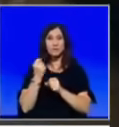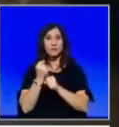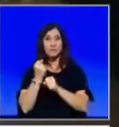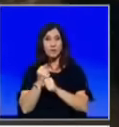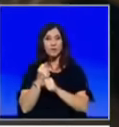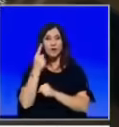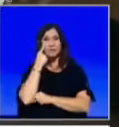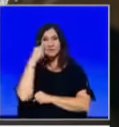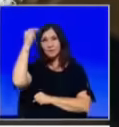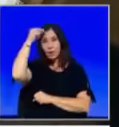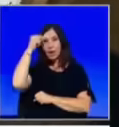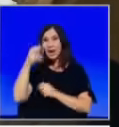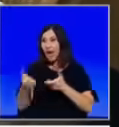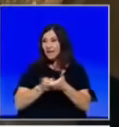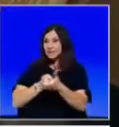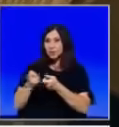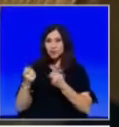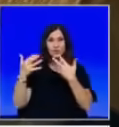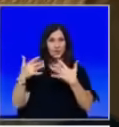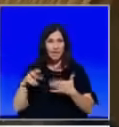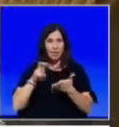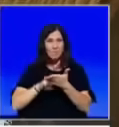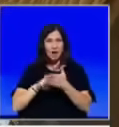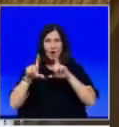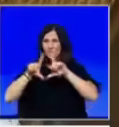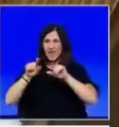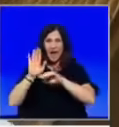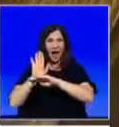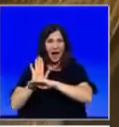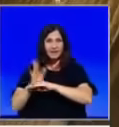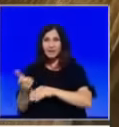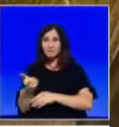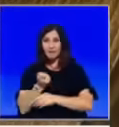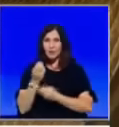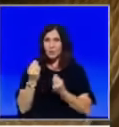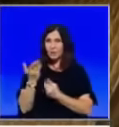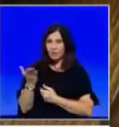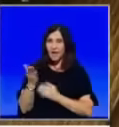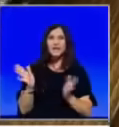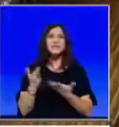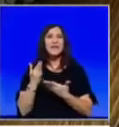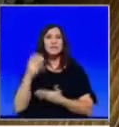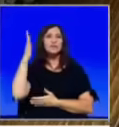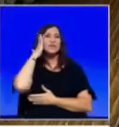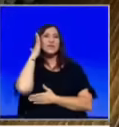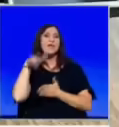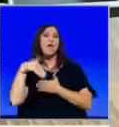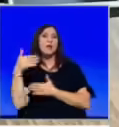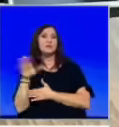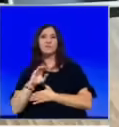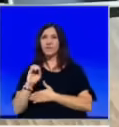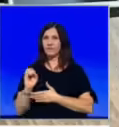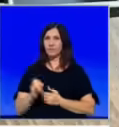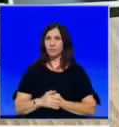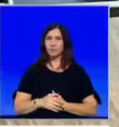и тествали в България, а източването на данните от банкови карти и теглянето на пари от тях е ставало в държави извън